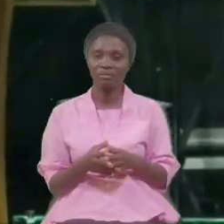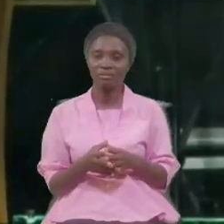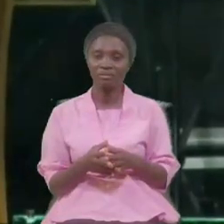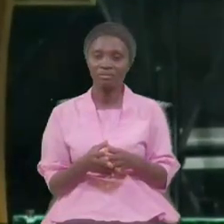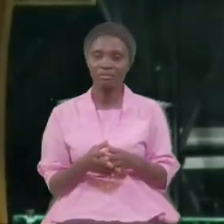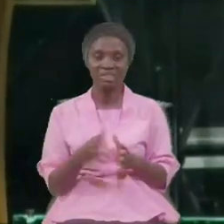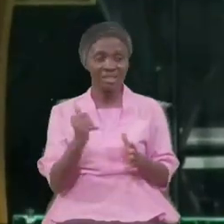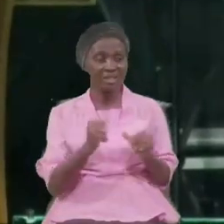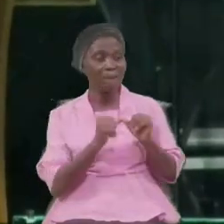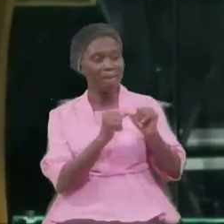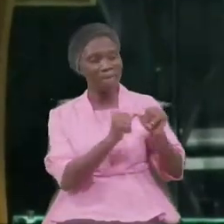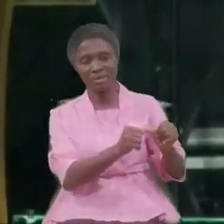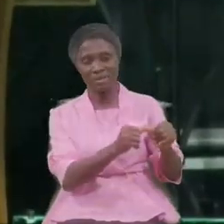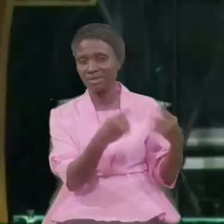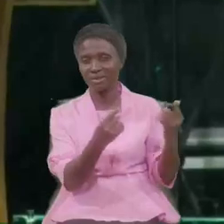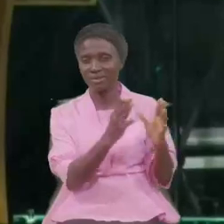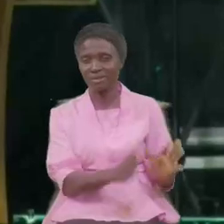un pécheur persistant,